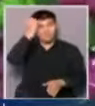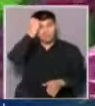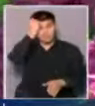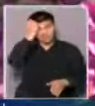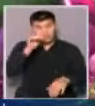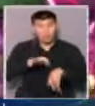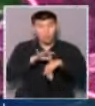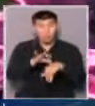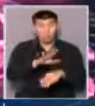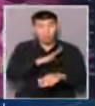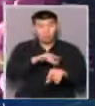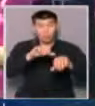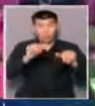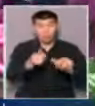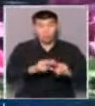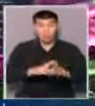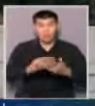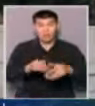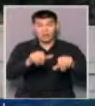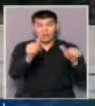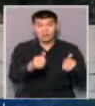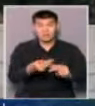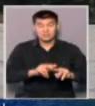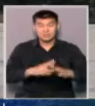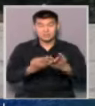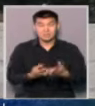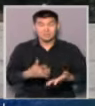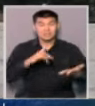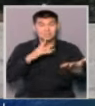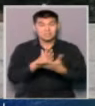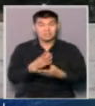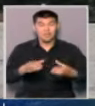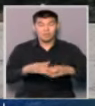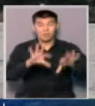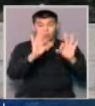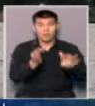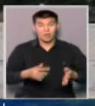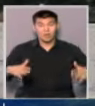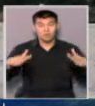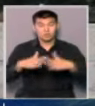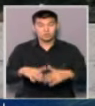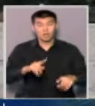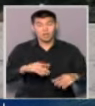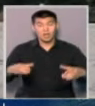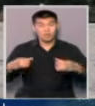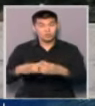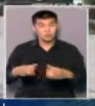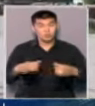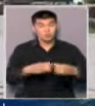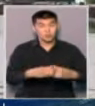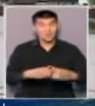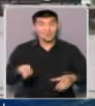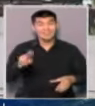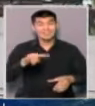жанында ұйымдастырылды. Алдымен баба бейнесіне аудандық ішкі саясат бөлімі мен мәдениет үйінің жедел фольклорлық ансамблінің